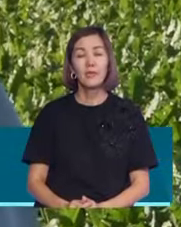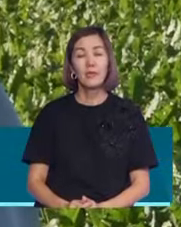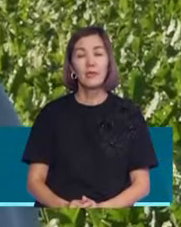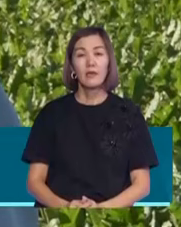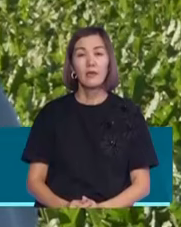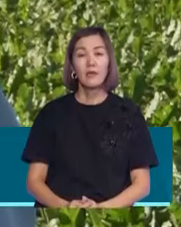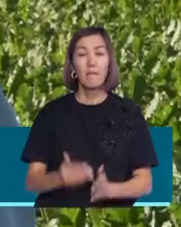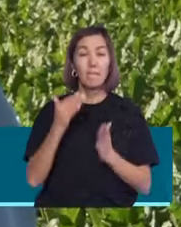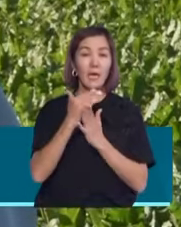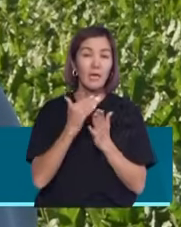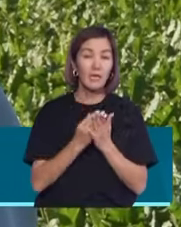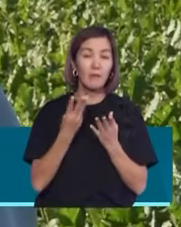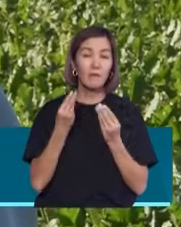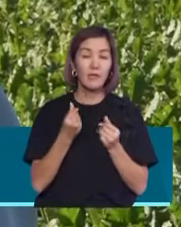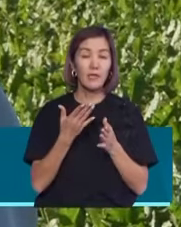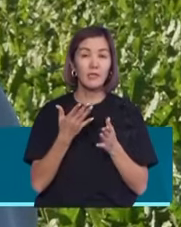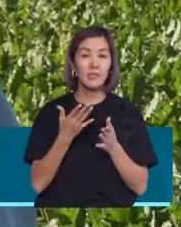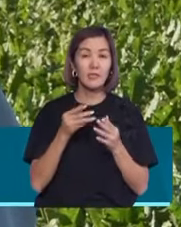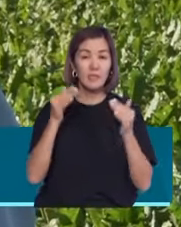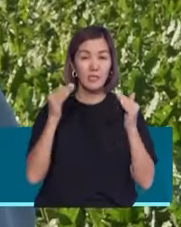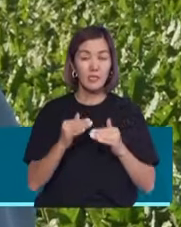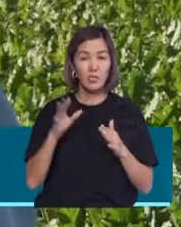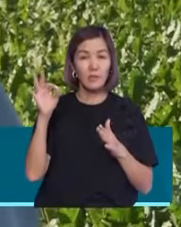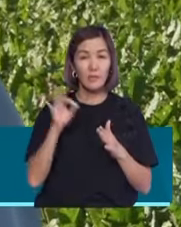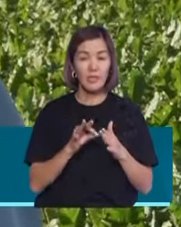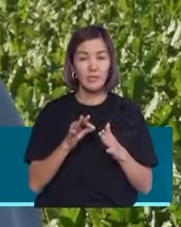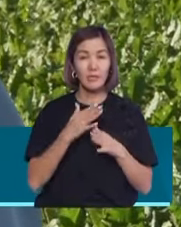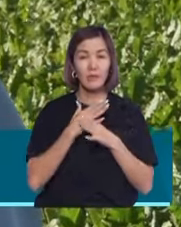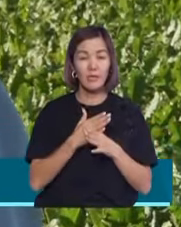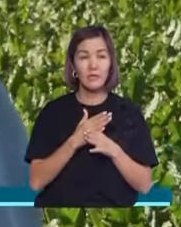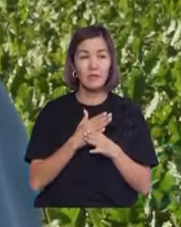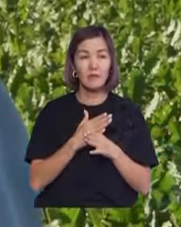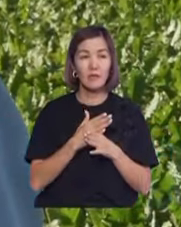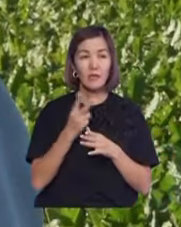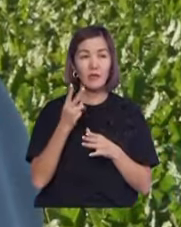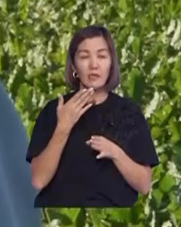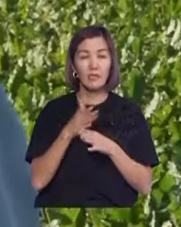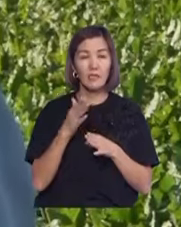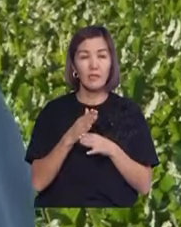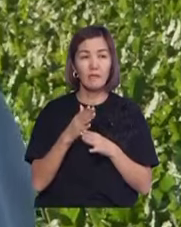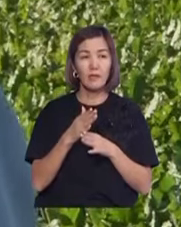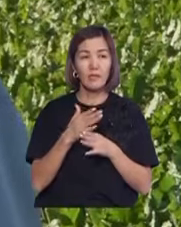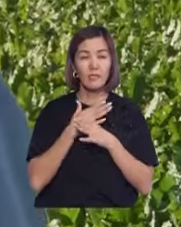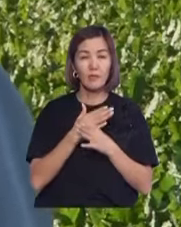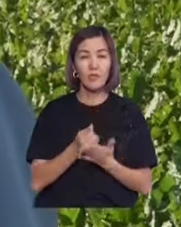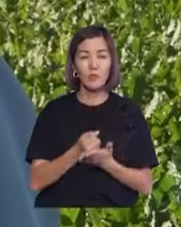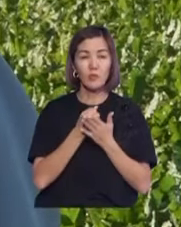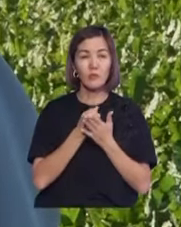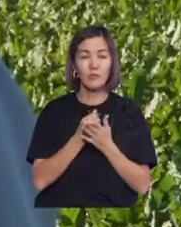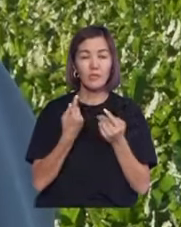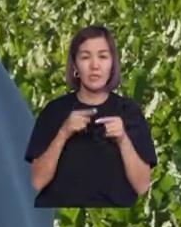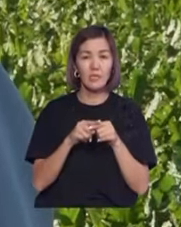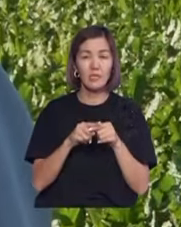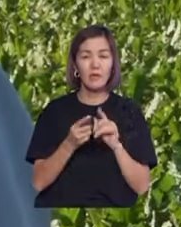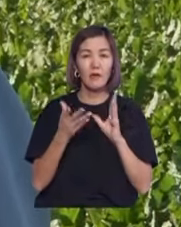В рамках программы финансового лизинга с заниженной процентной ставкой мы оказали помощь в аккредитовании фермерам, способствуя модернизации их техники.